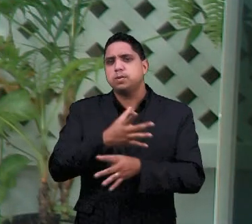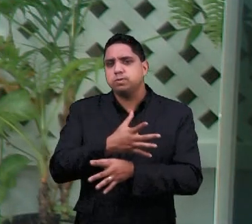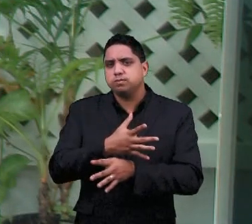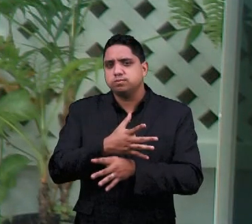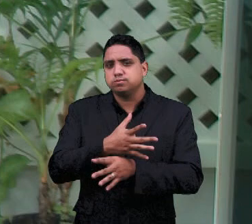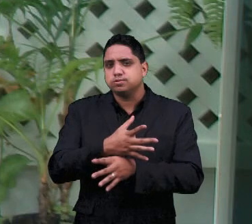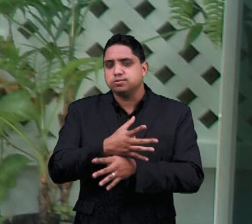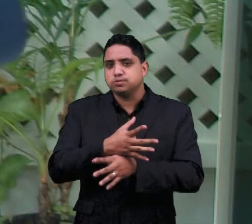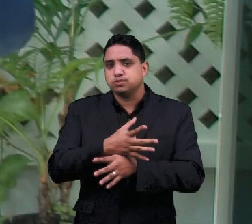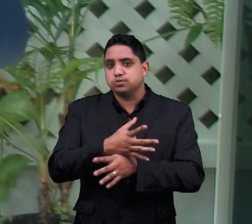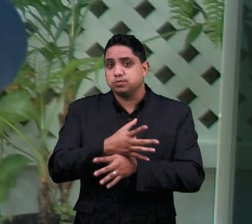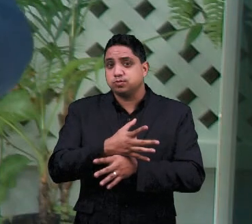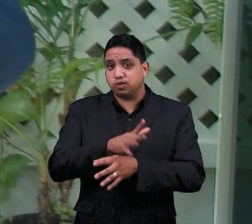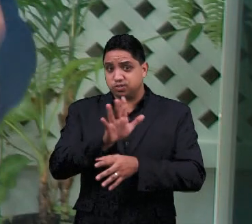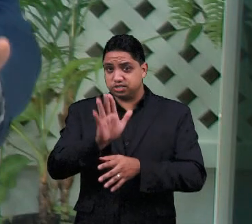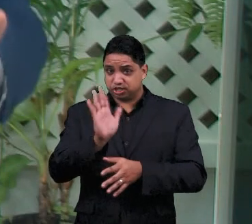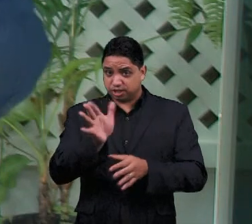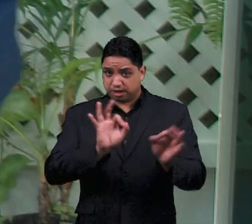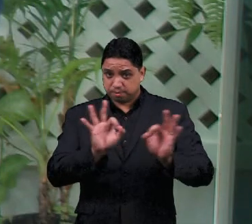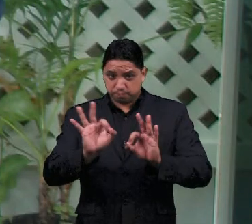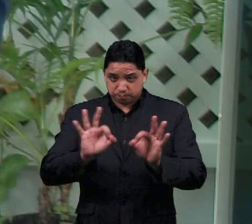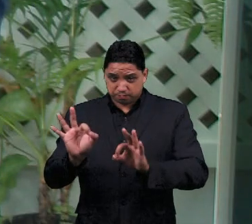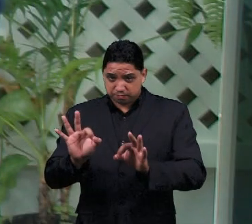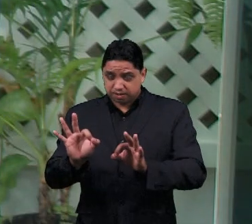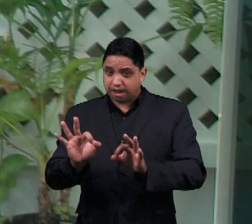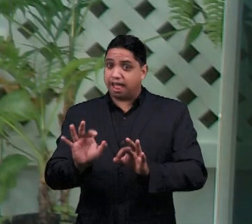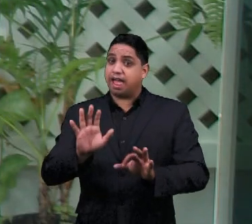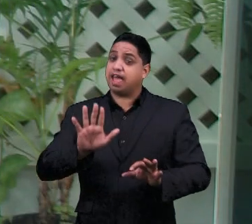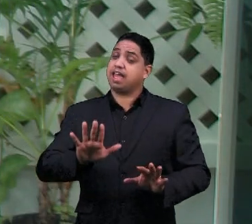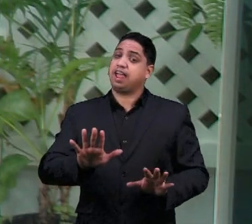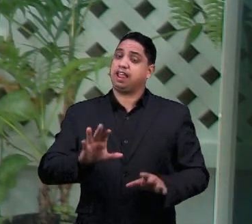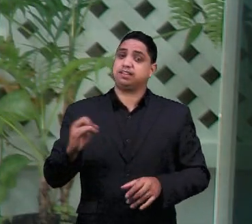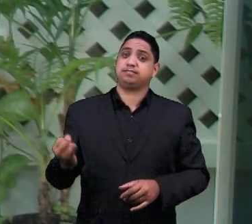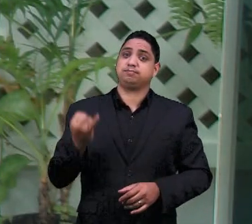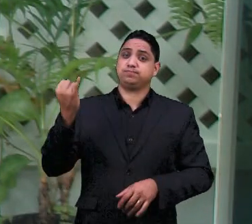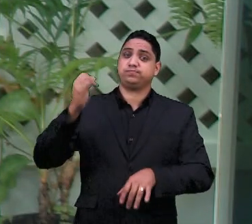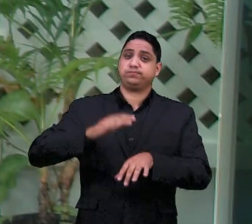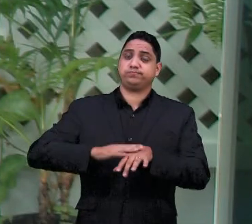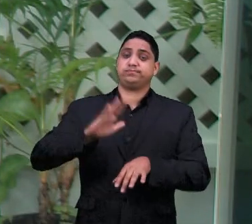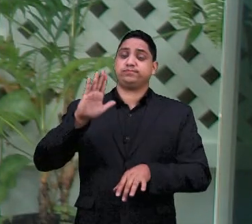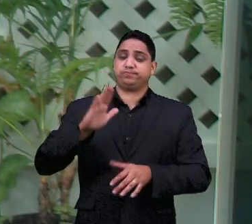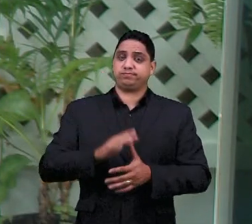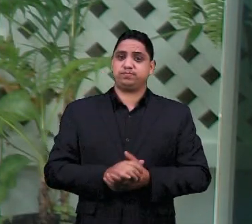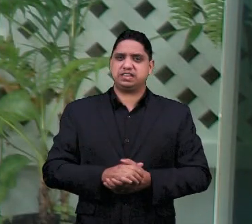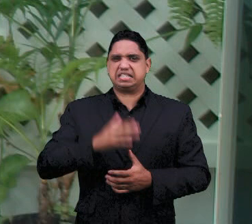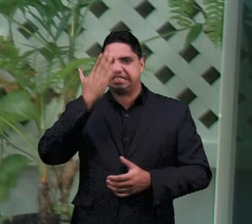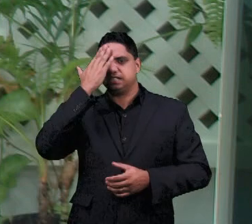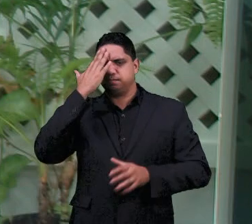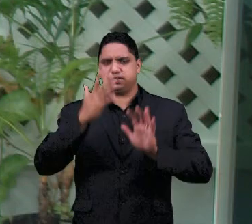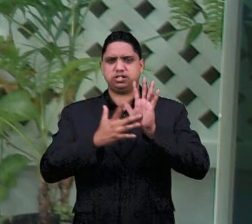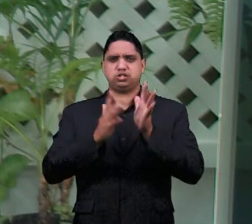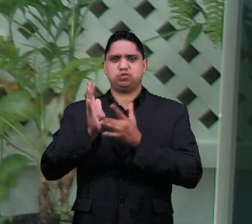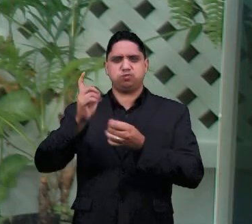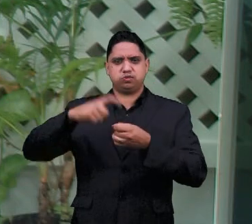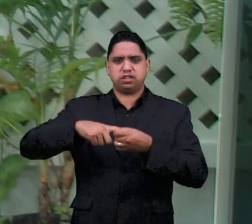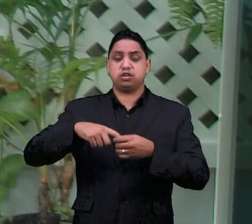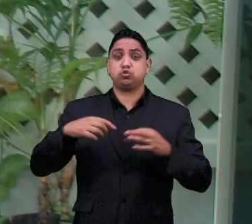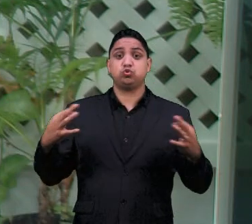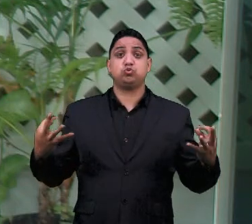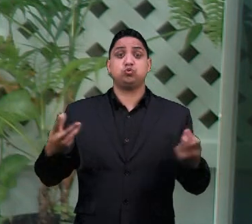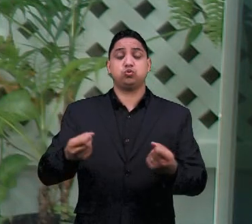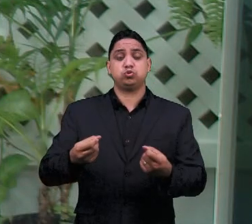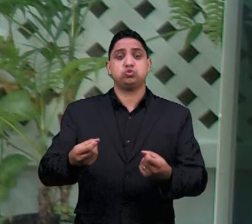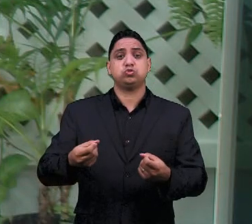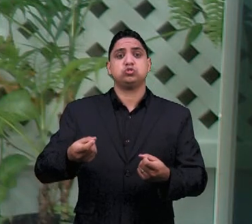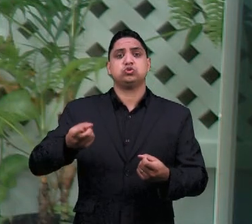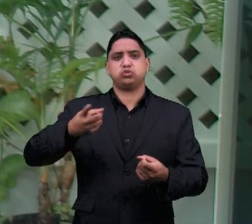c'est Jésus vient, oui. Vous l'attendez, vous êtes prêts, c'est ça qui est